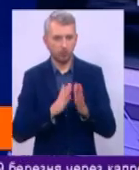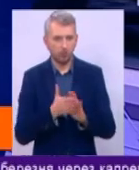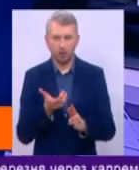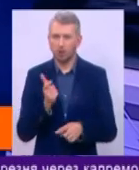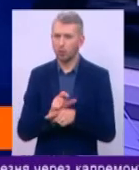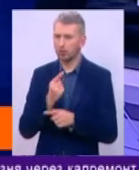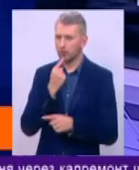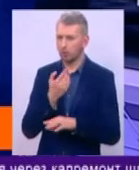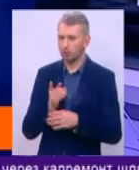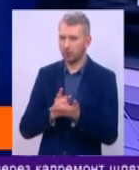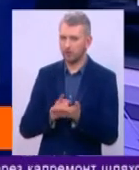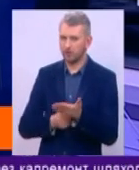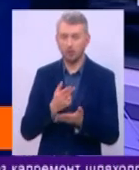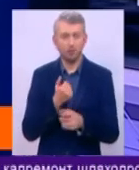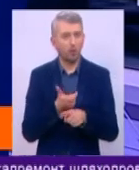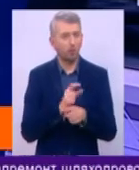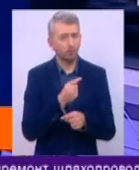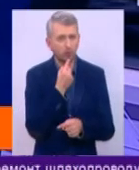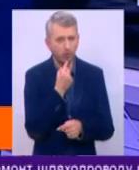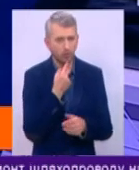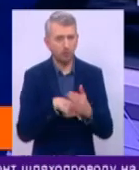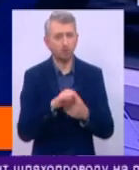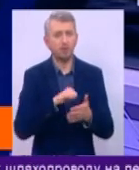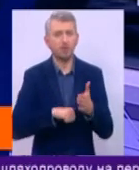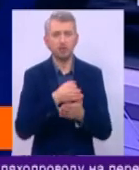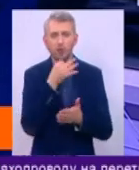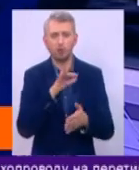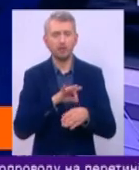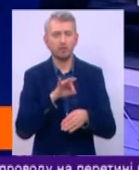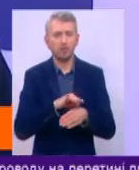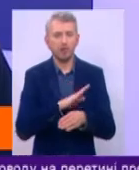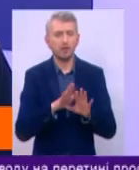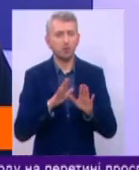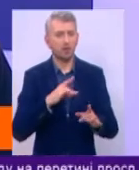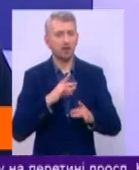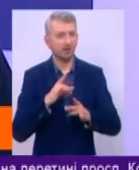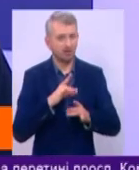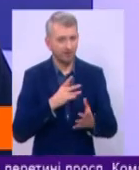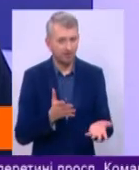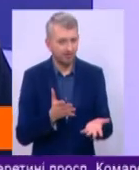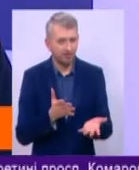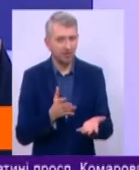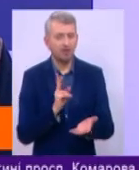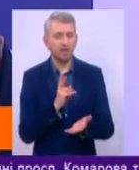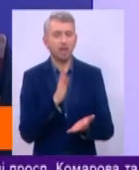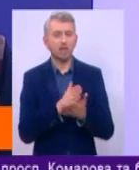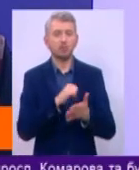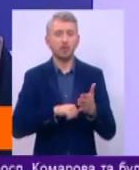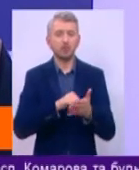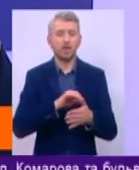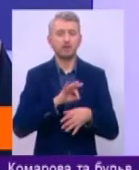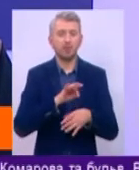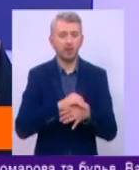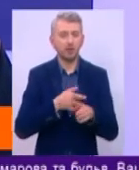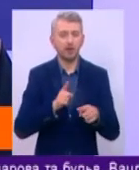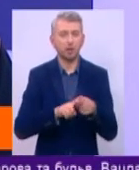складно довести это, да? Это очень сложно, потому что причина любого заболевания – это не только нервный фактор, понимаете? Как есть причина заболеваний,